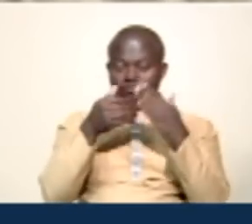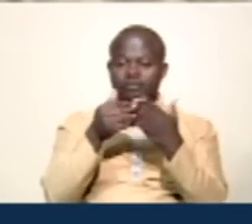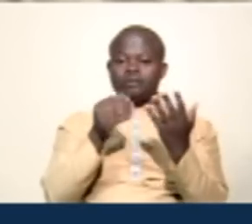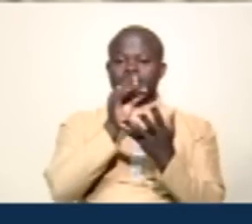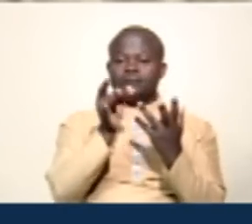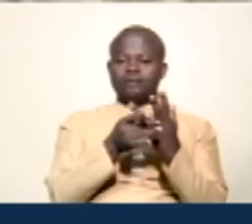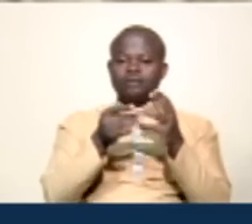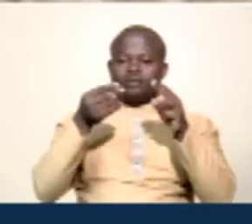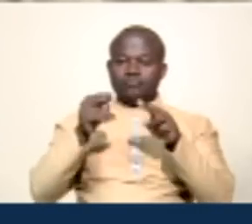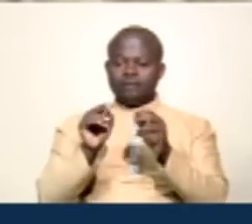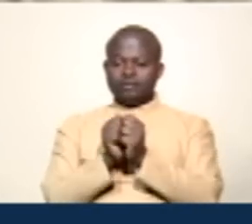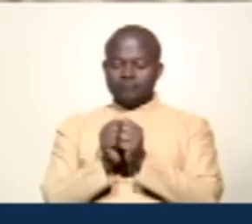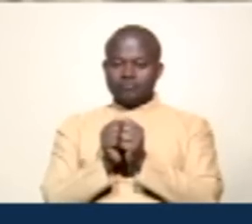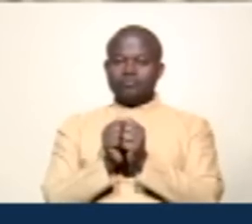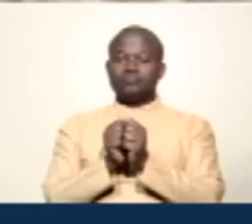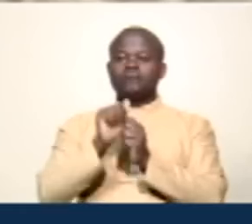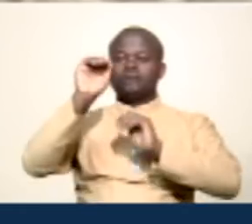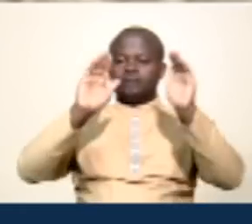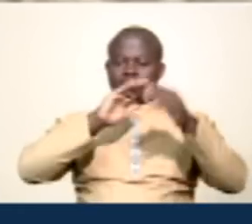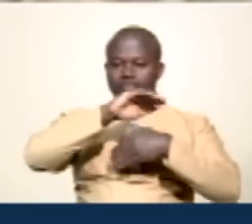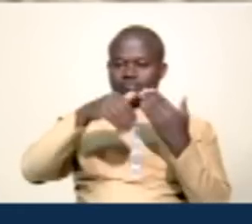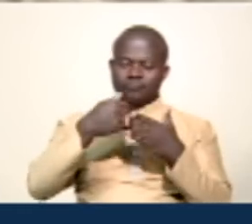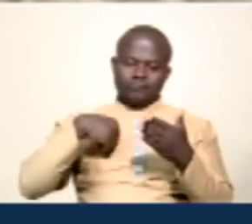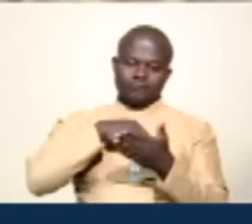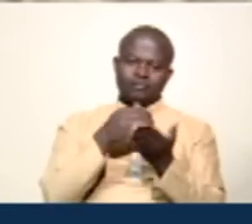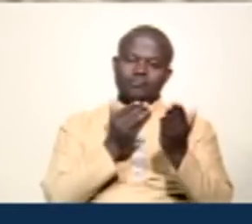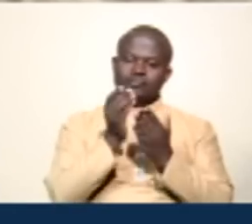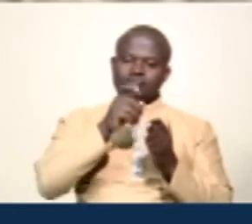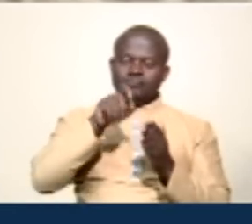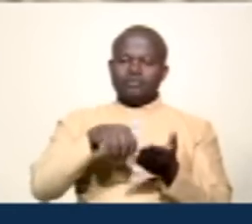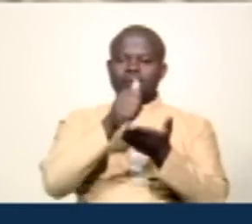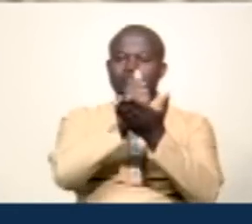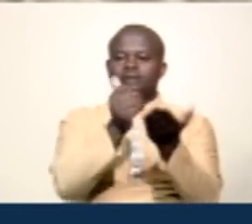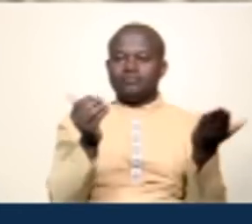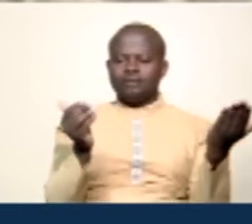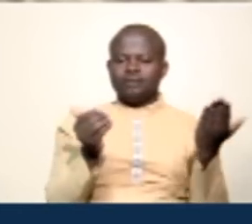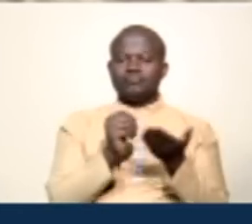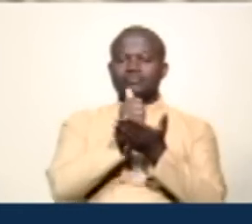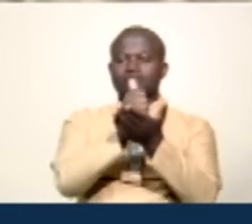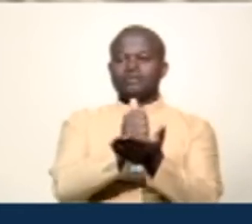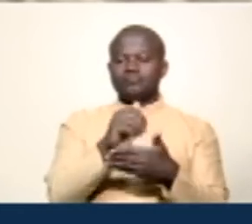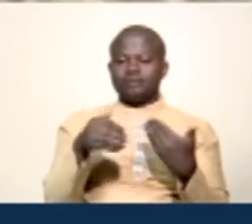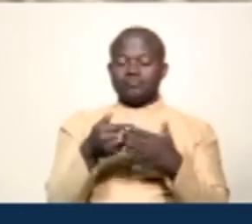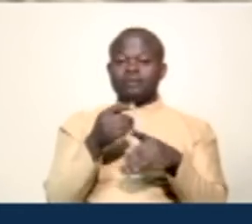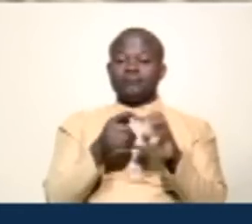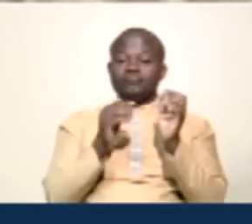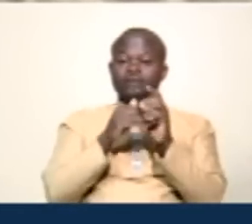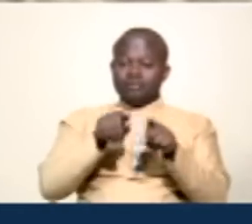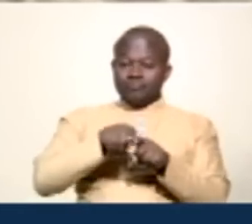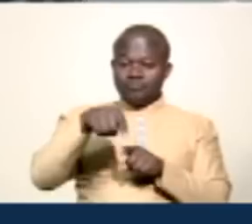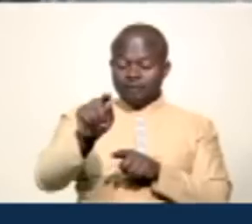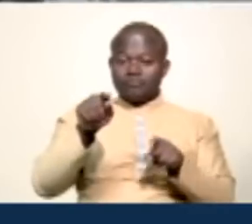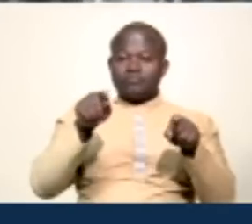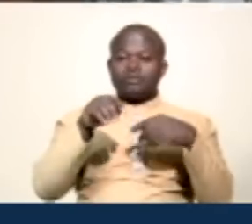ubukwe bwabaye tubigiramo uruhare, niba ari serivisi ngomba kumufasha tukazibafasha, ari nabo